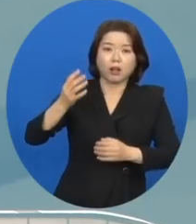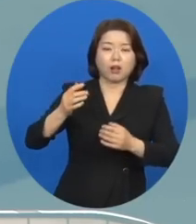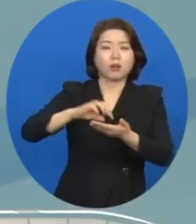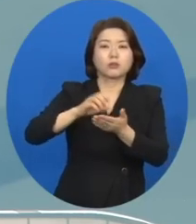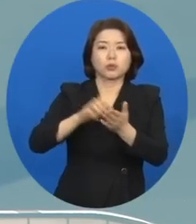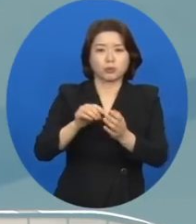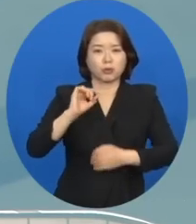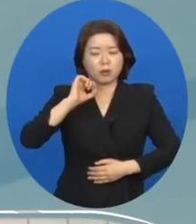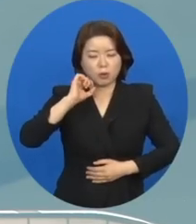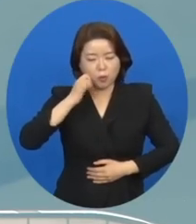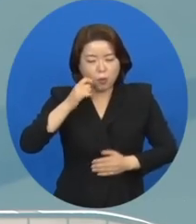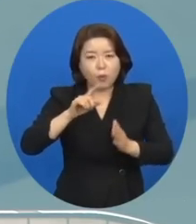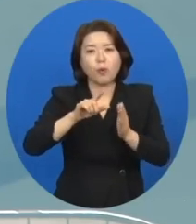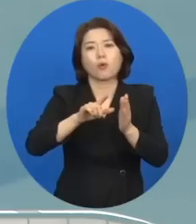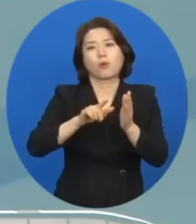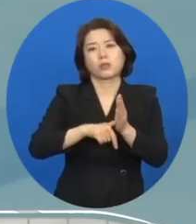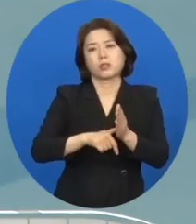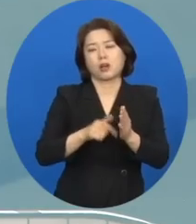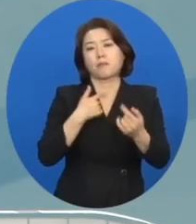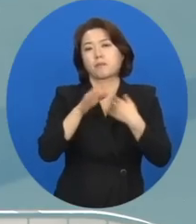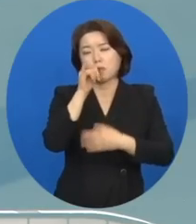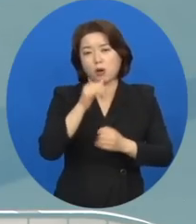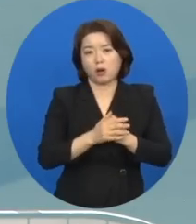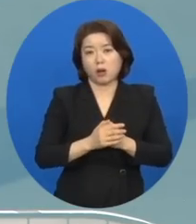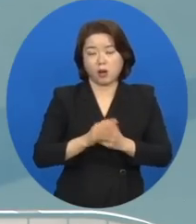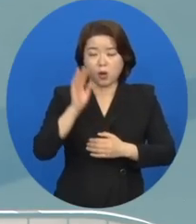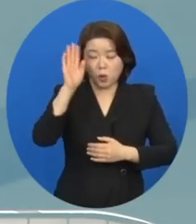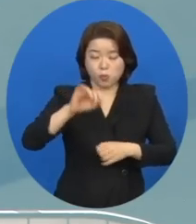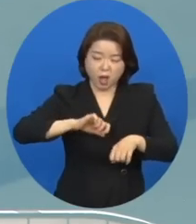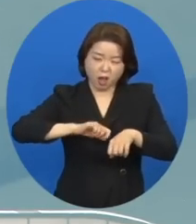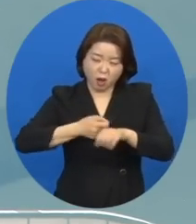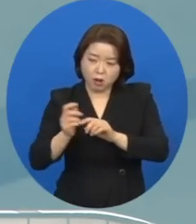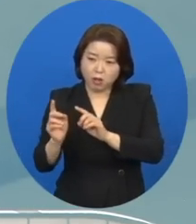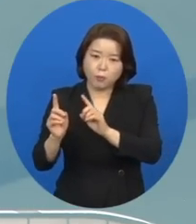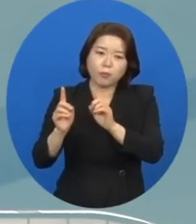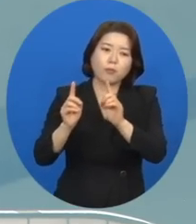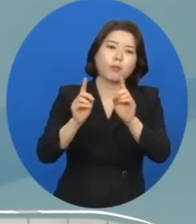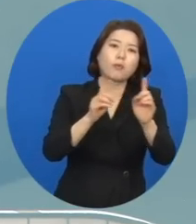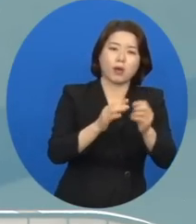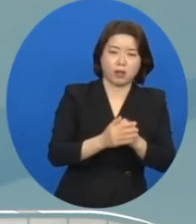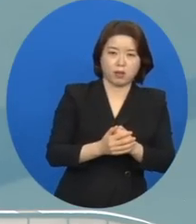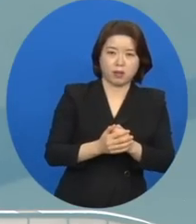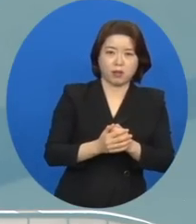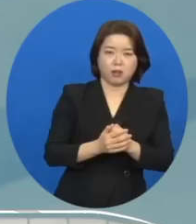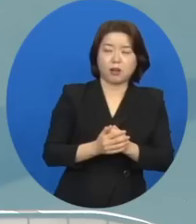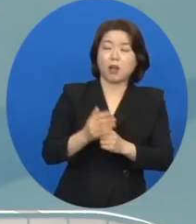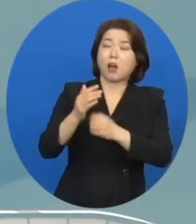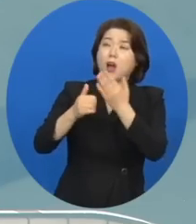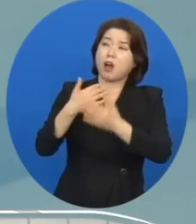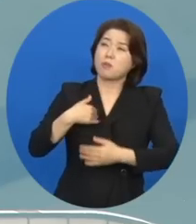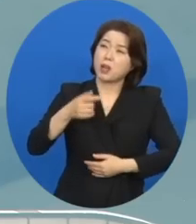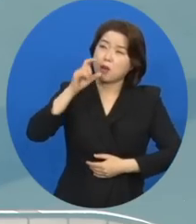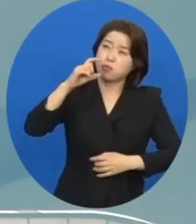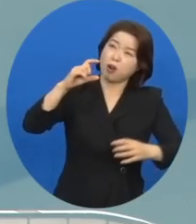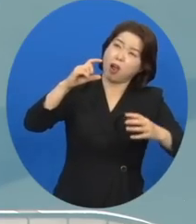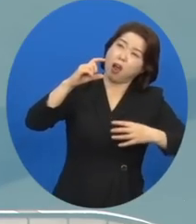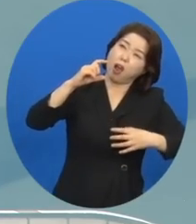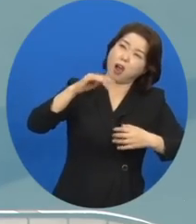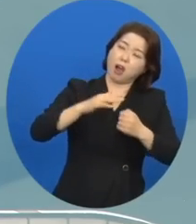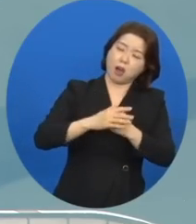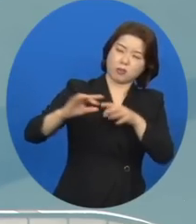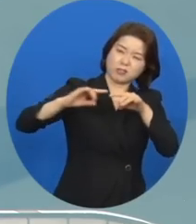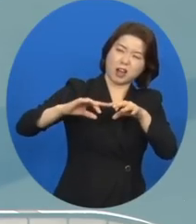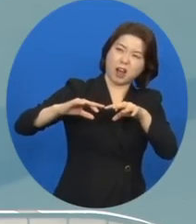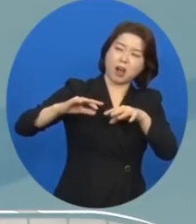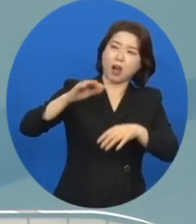참 어려운 시간을 보냈어요. 나중에 겨우 회복은 되었지만 이런 의구심이 들었대요. 하나님, 제가 그렇게 물고문 당하고 전기고문 당하고 할 때